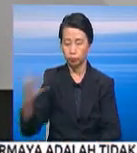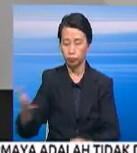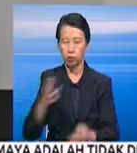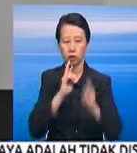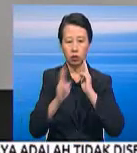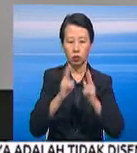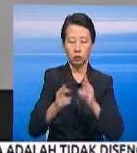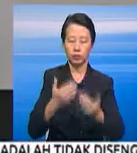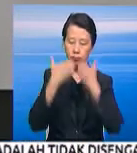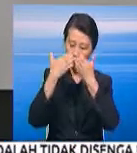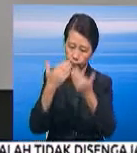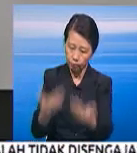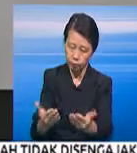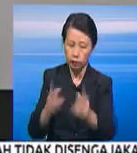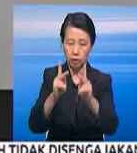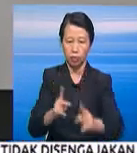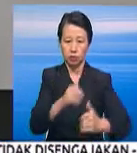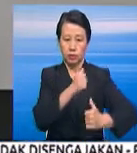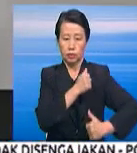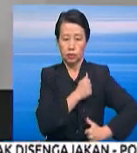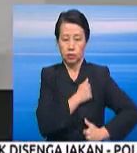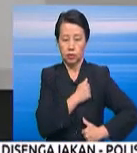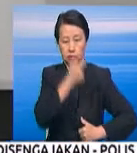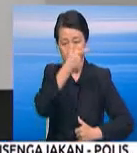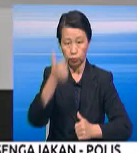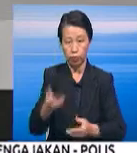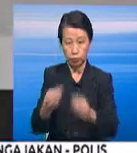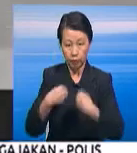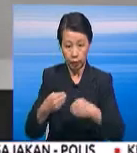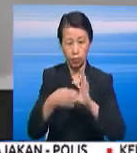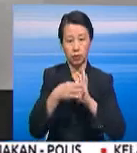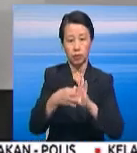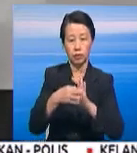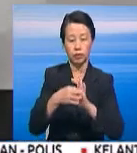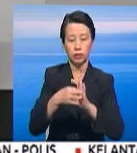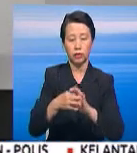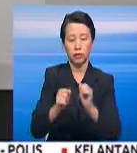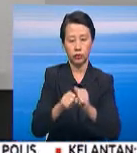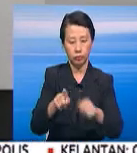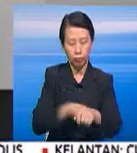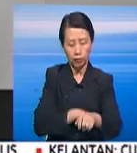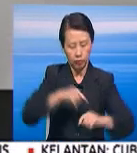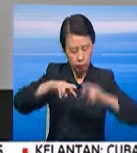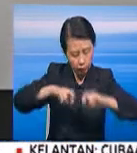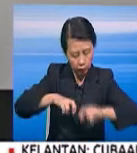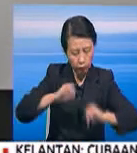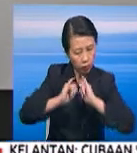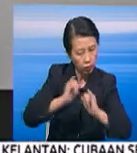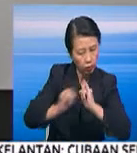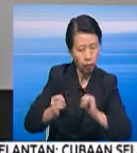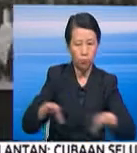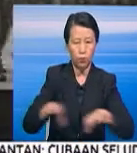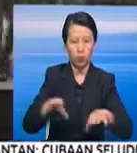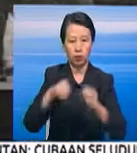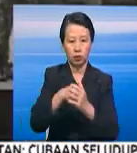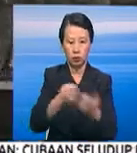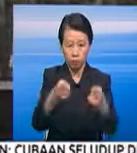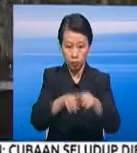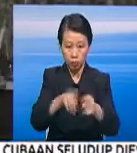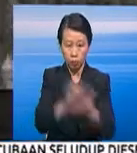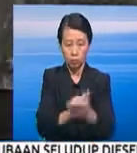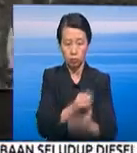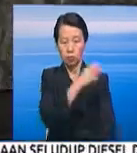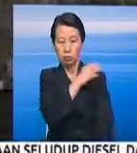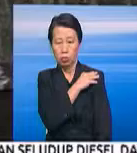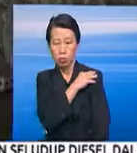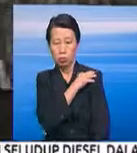merakamkan penghargaan kepada pihak tentera atas kerjasama penuh yang diberikan sepanjang siasatan dijalankan. Dalam kejadian itu,